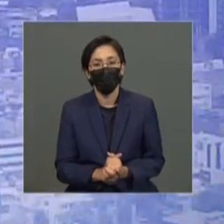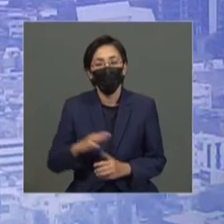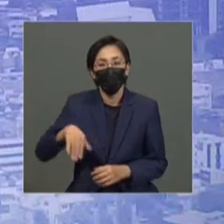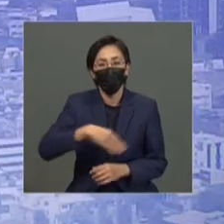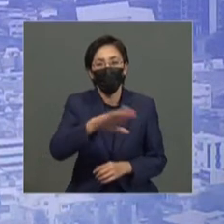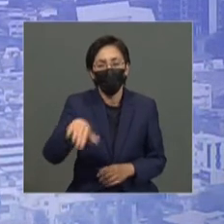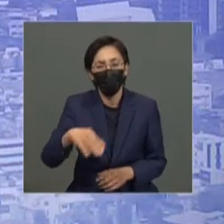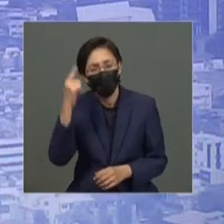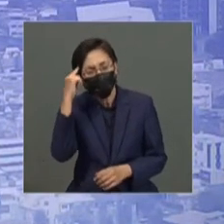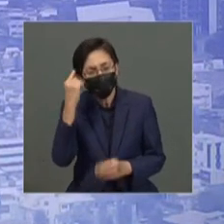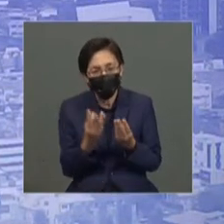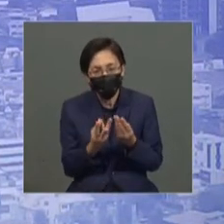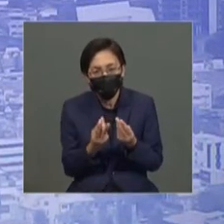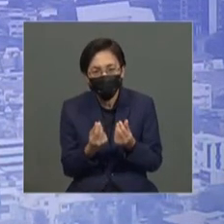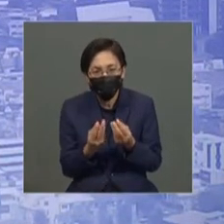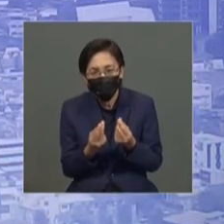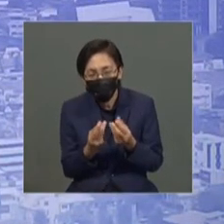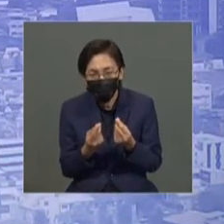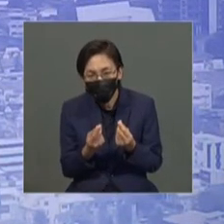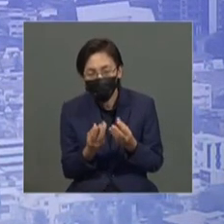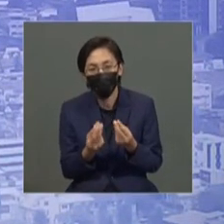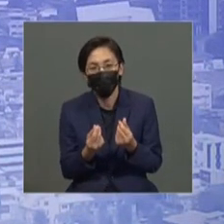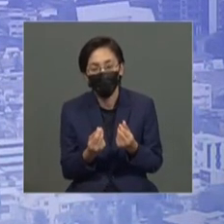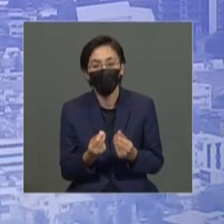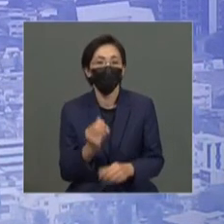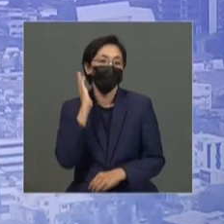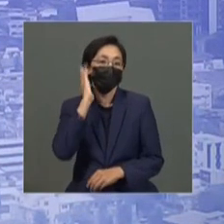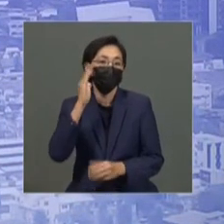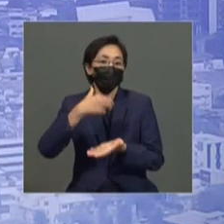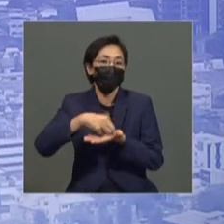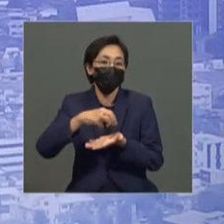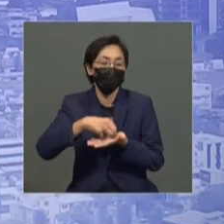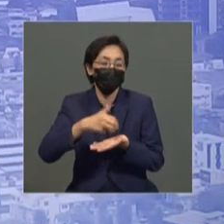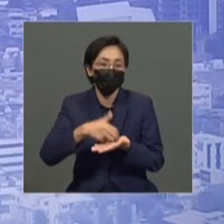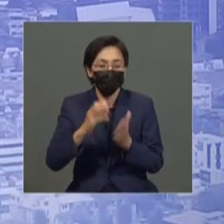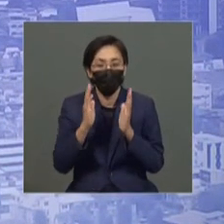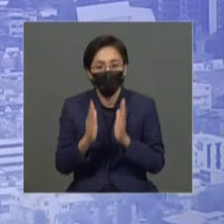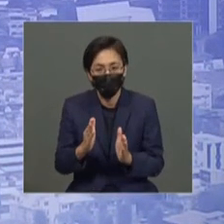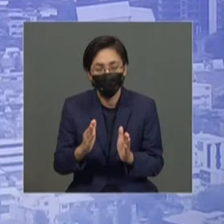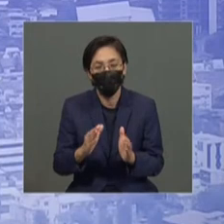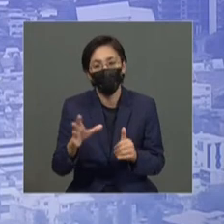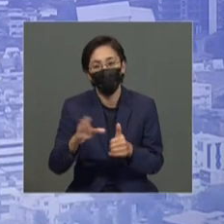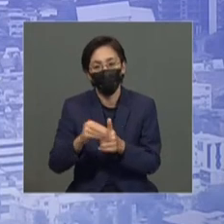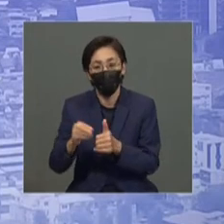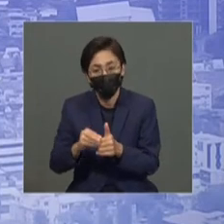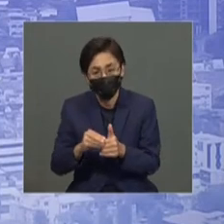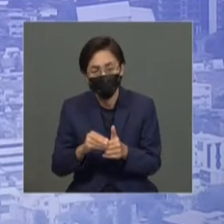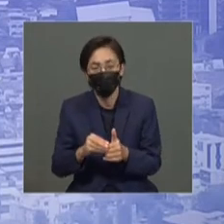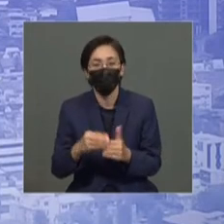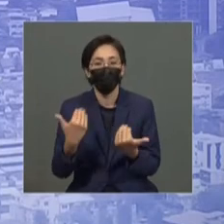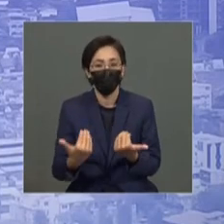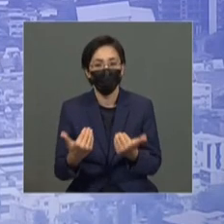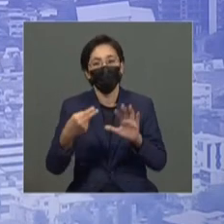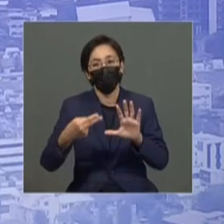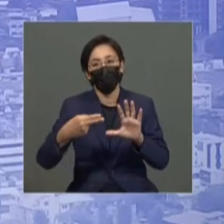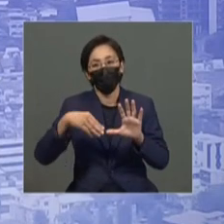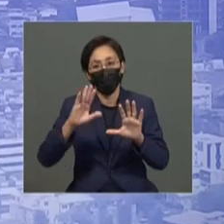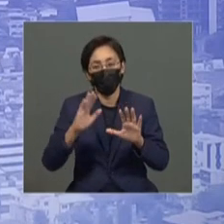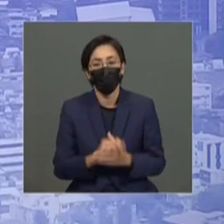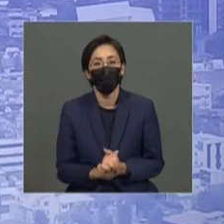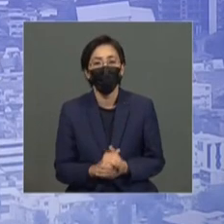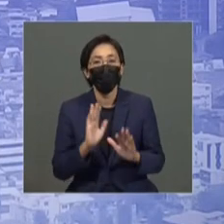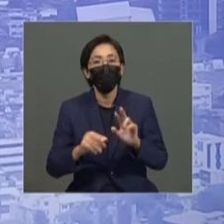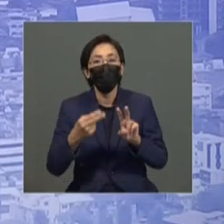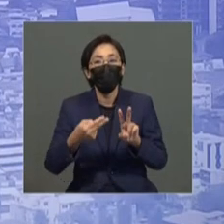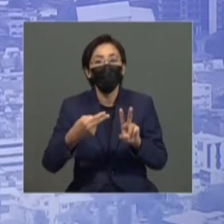ายามคำนวณตัวเลขนะคะอย่างที่คุณแจ็คพูดถึงตัวเลขผู้ป่วยสะสม 50,000 ต้องเรียนให้ทราบว่า